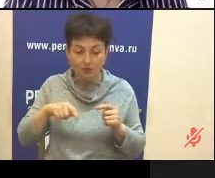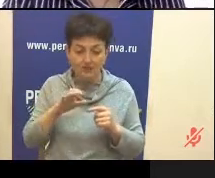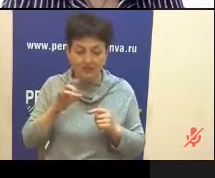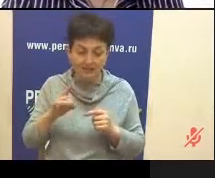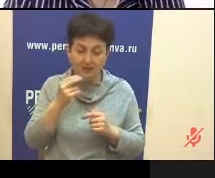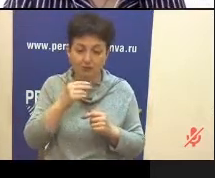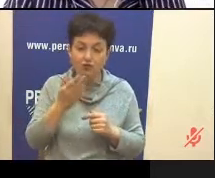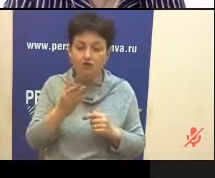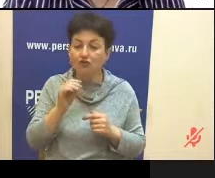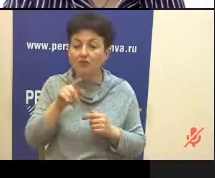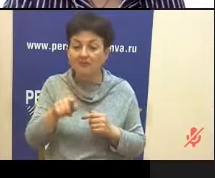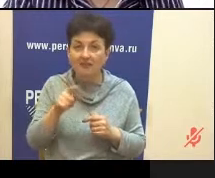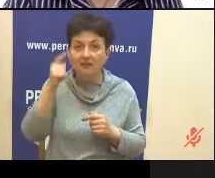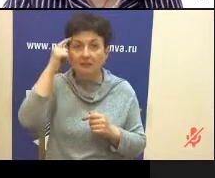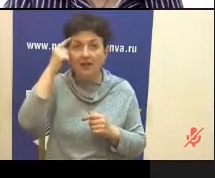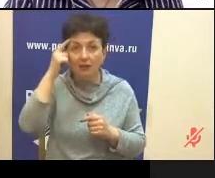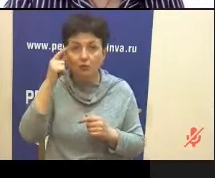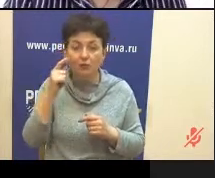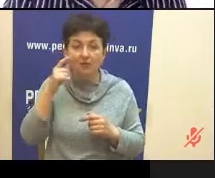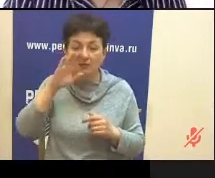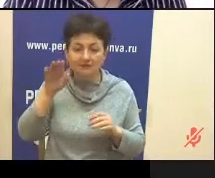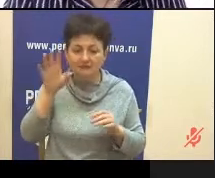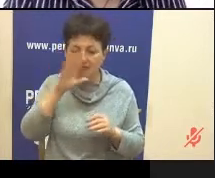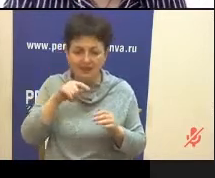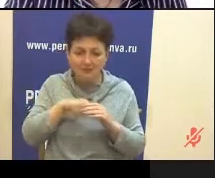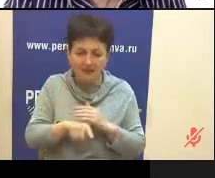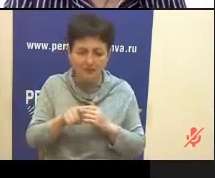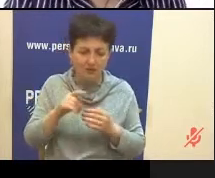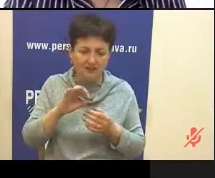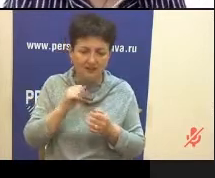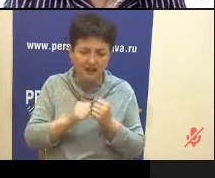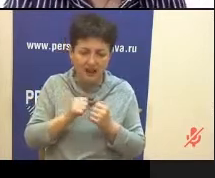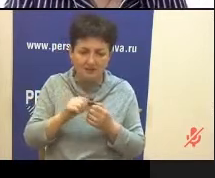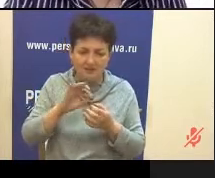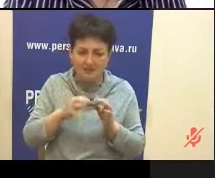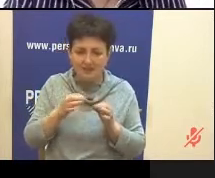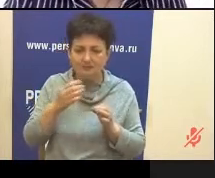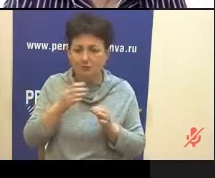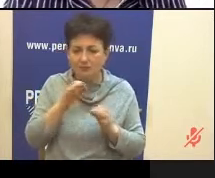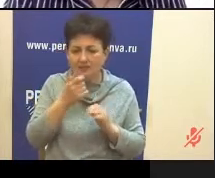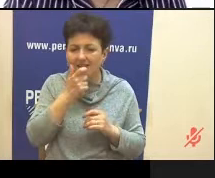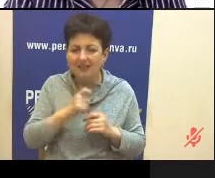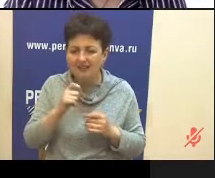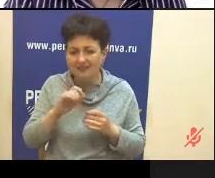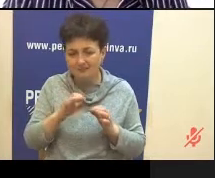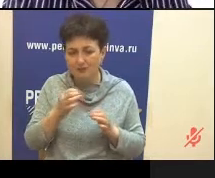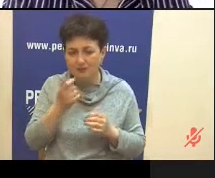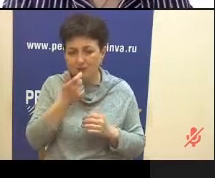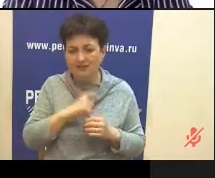и которые гораздо лучше, чем вы, смогут продумать все подводные камни, все тонкости и сделать это как можно более